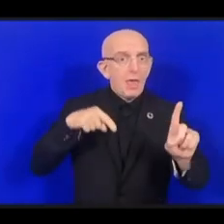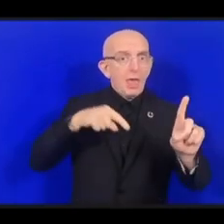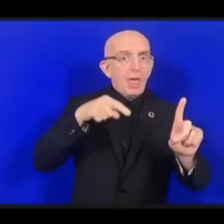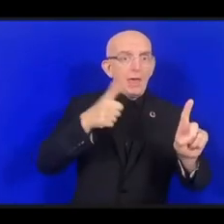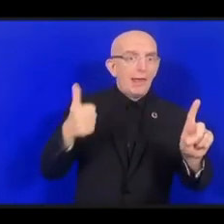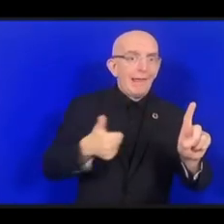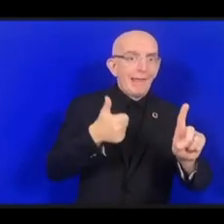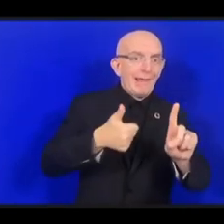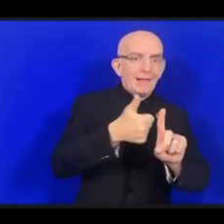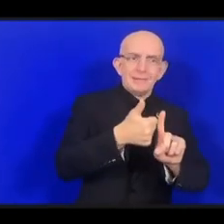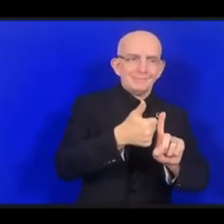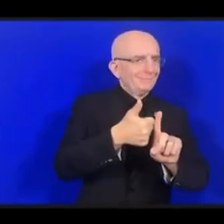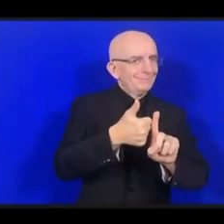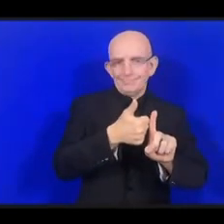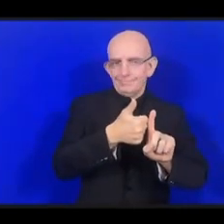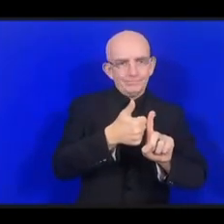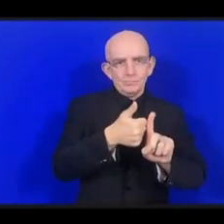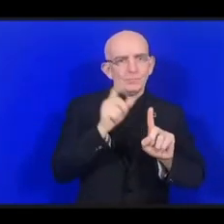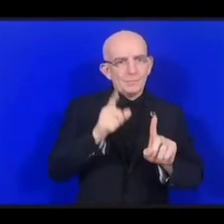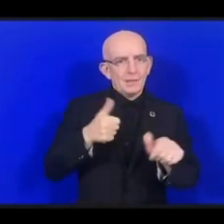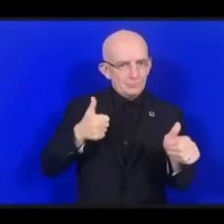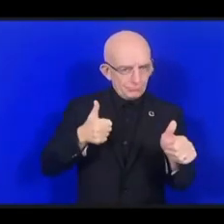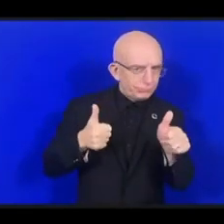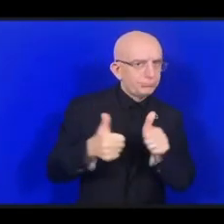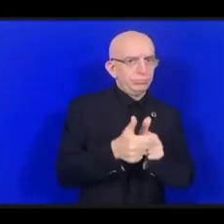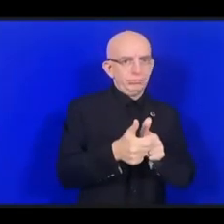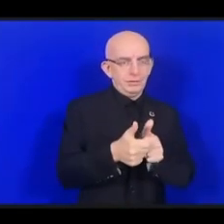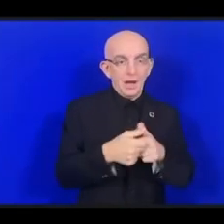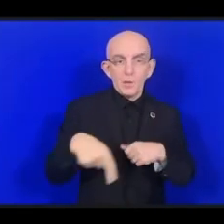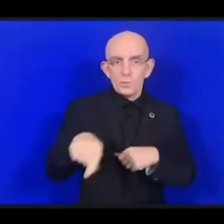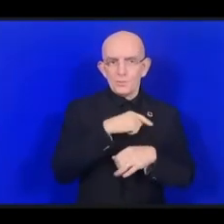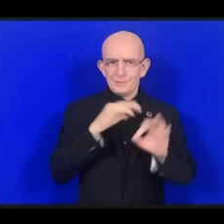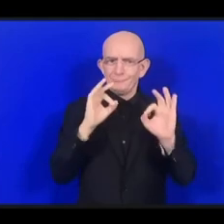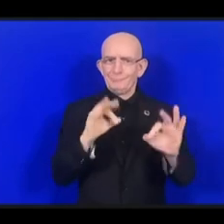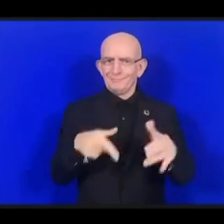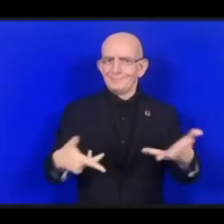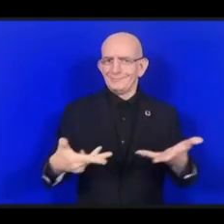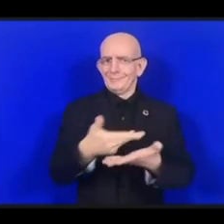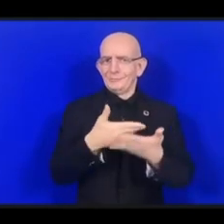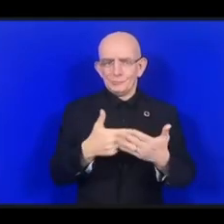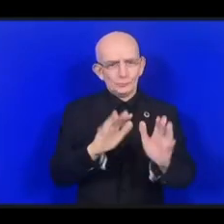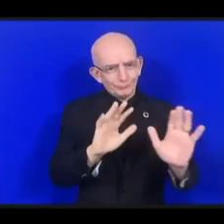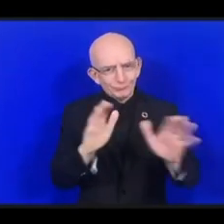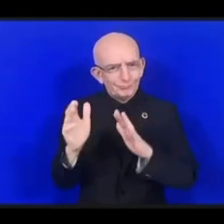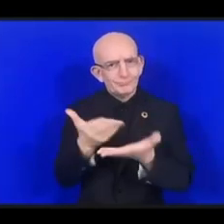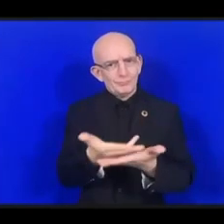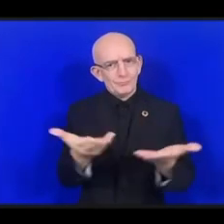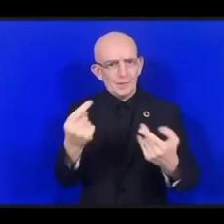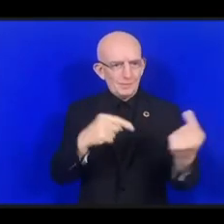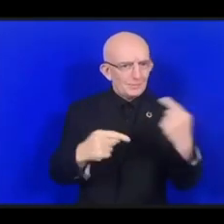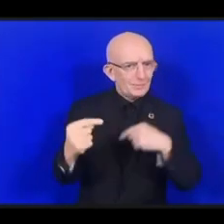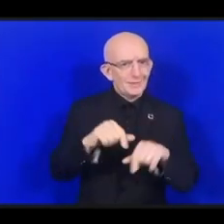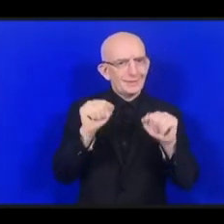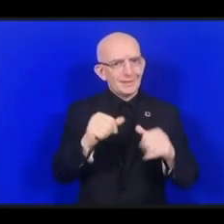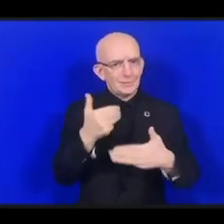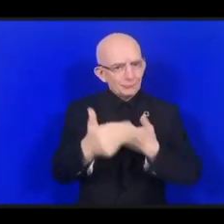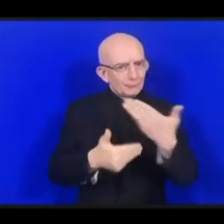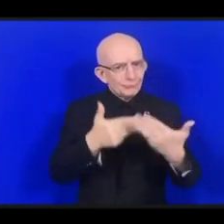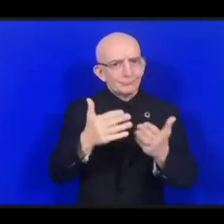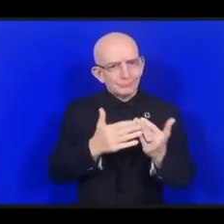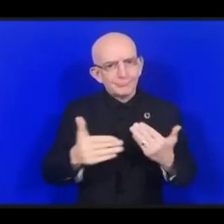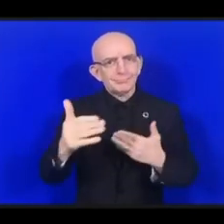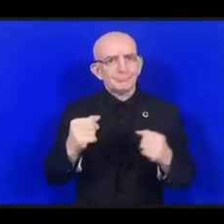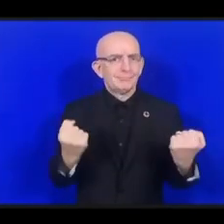à l'assortir et l'agrémenter d'actions concres qui je suis sûr résulteront de vos discussions